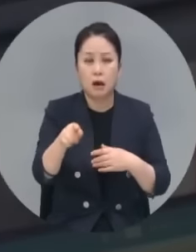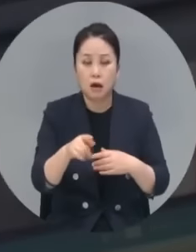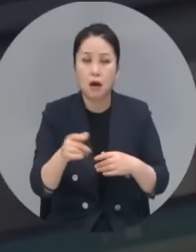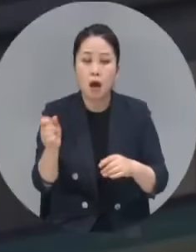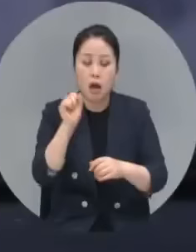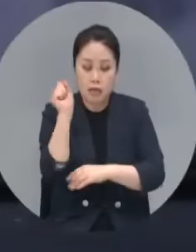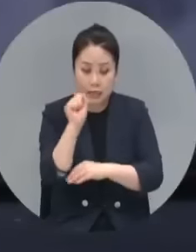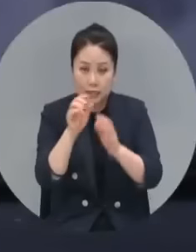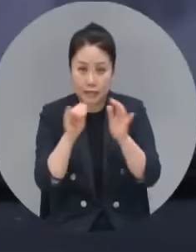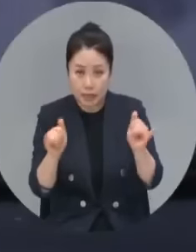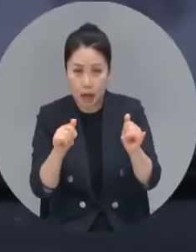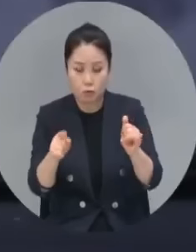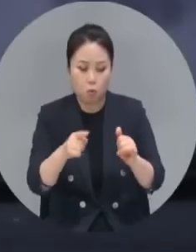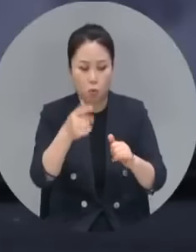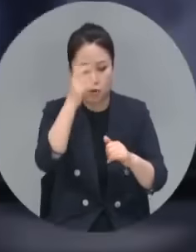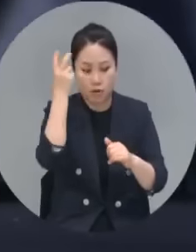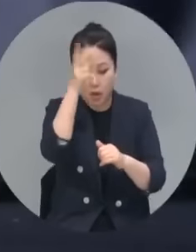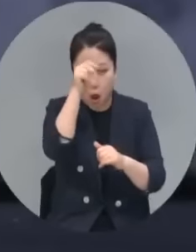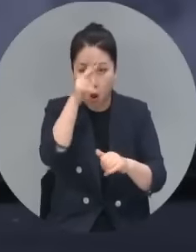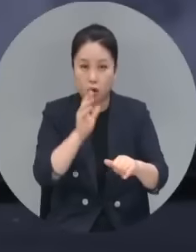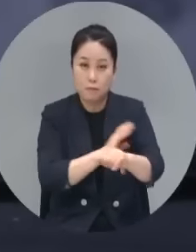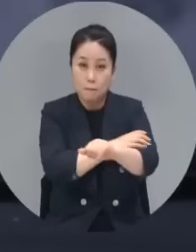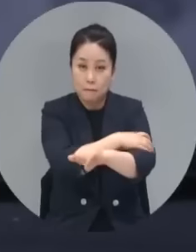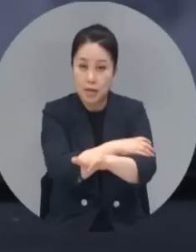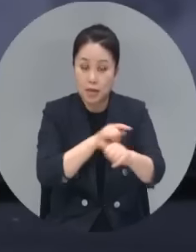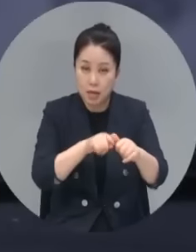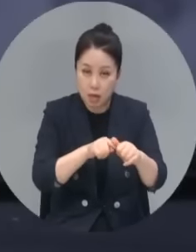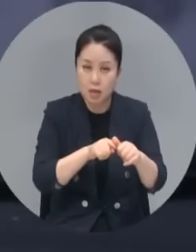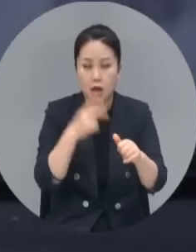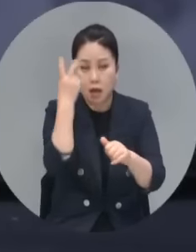경비를 퇴사 조치할 방침. 경찰은 버스